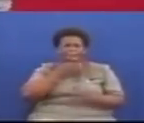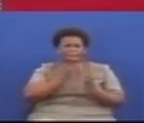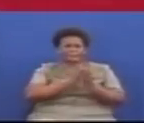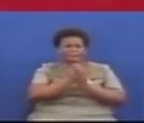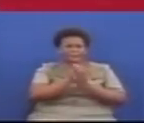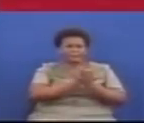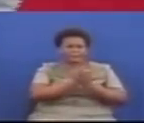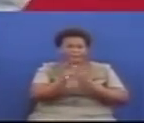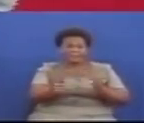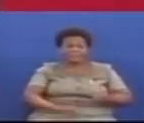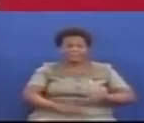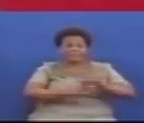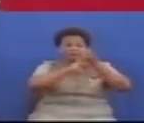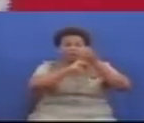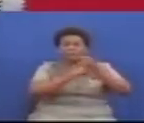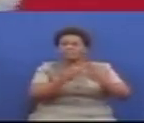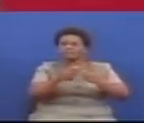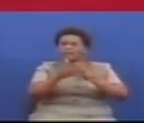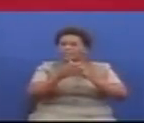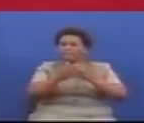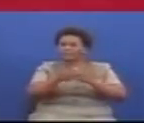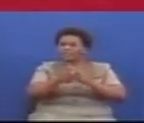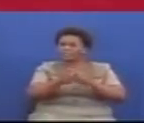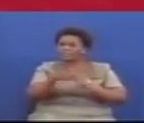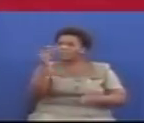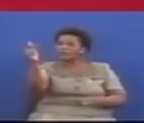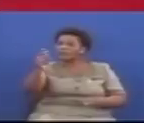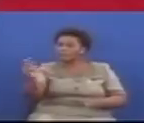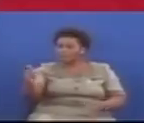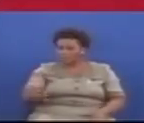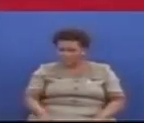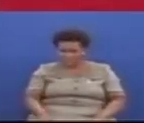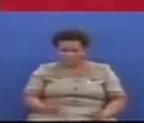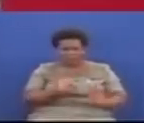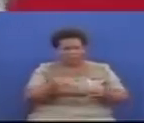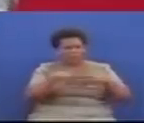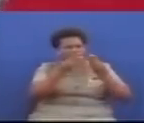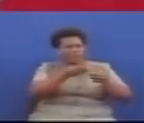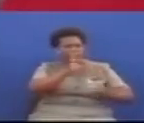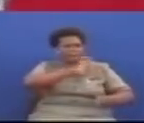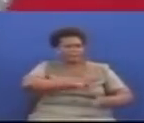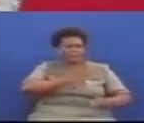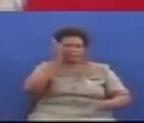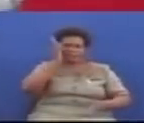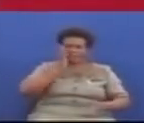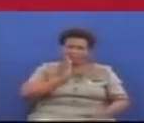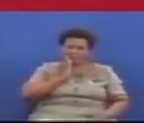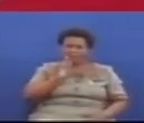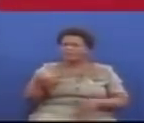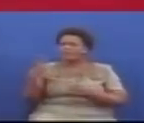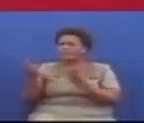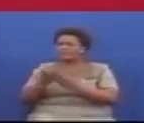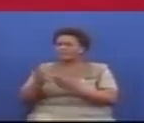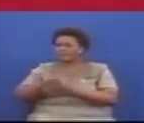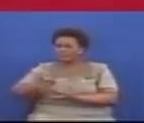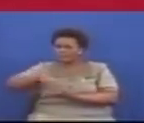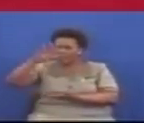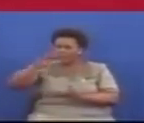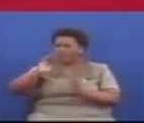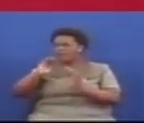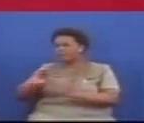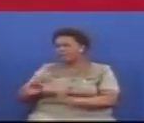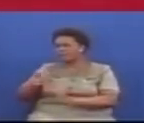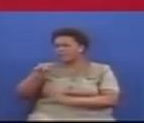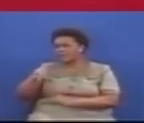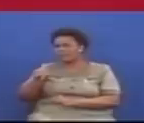kujenga mitaji, lakini ili waweze kusababisha ajira nyingi kwa vijana wetu, lakini ili pia ile faida inayopatikana iweze kubaki hapa